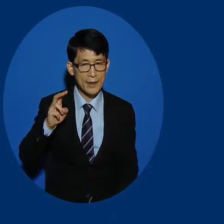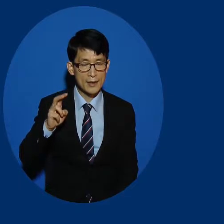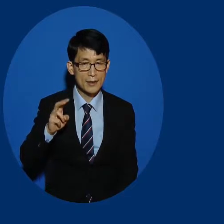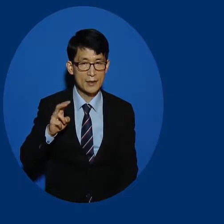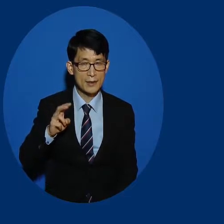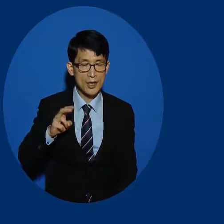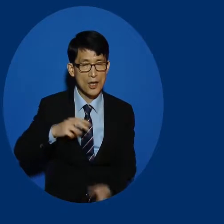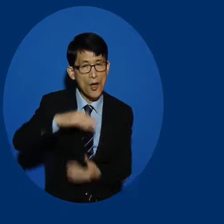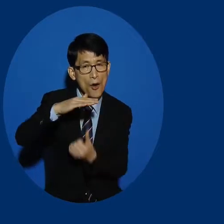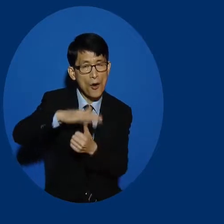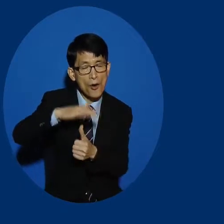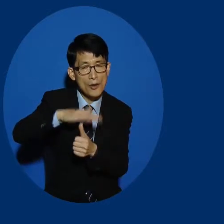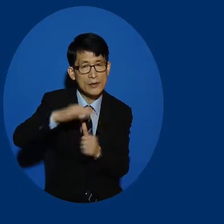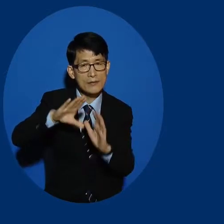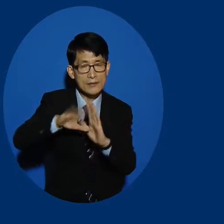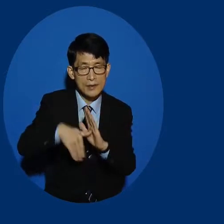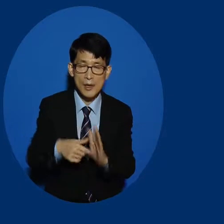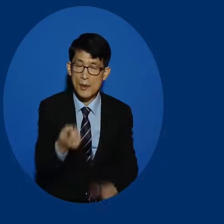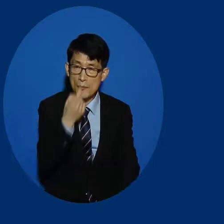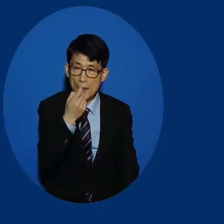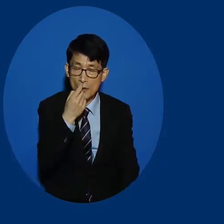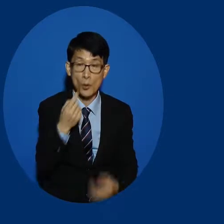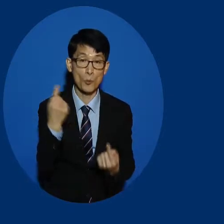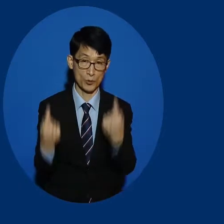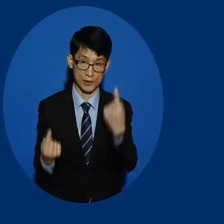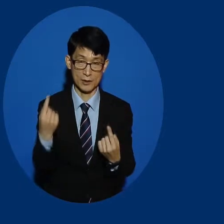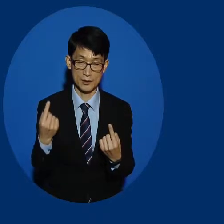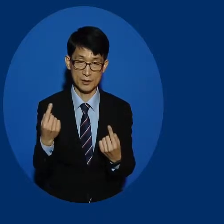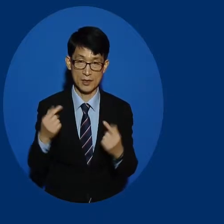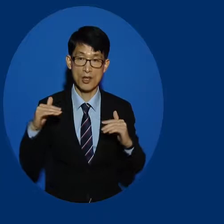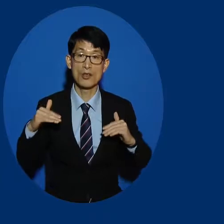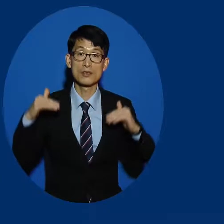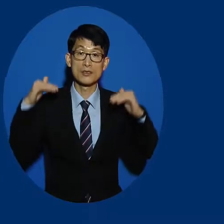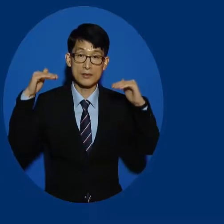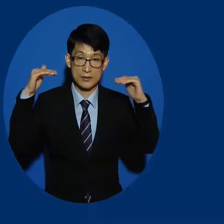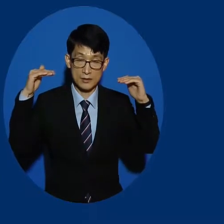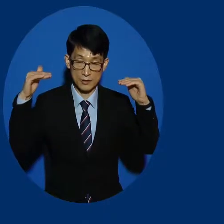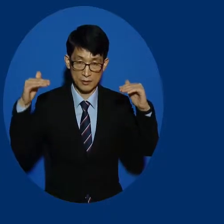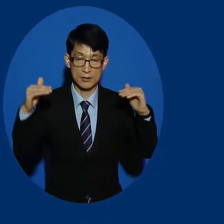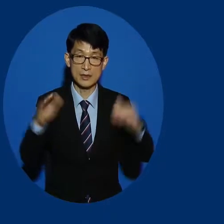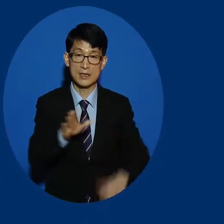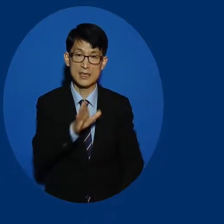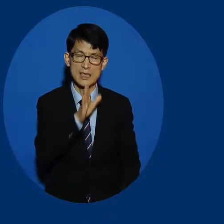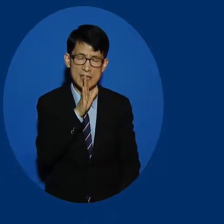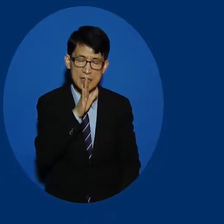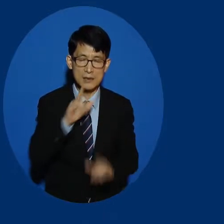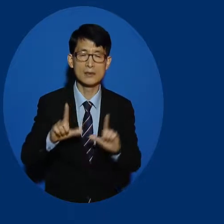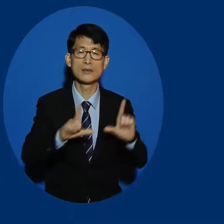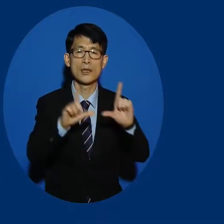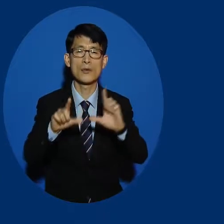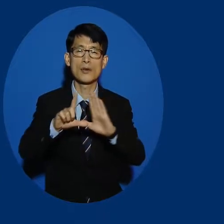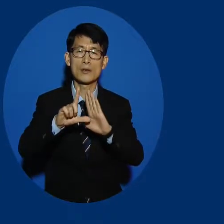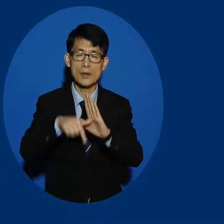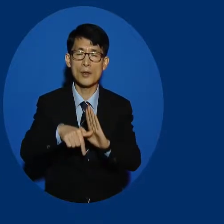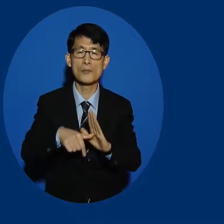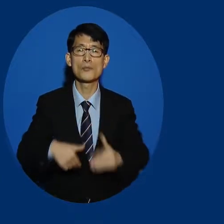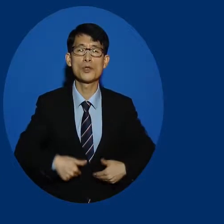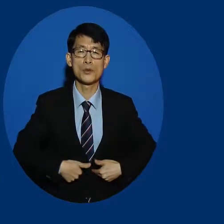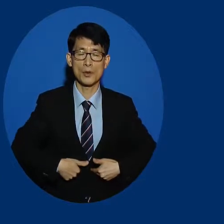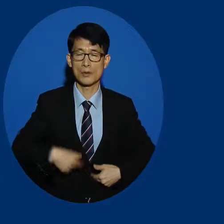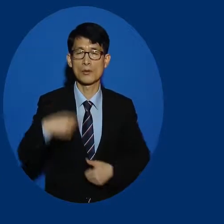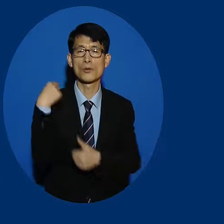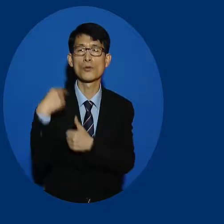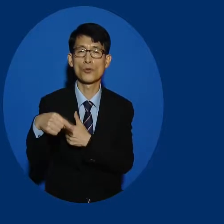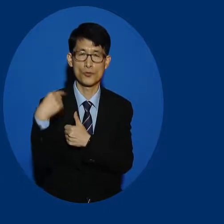성인기 때 생활에서 써먹을 수 있는 쓰임새 있는 그러한 교육을 받을